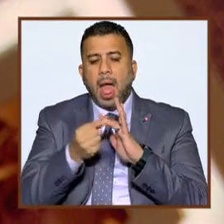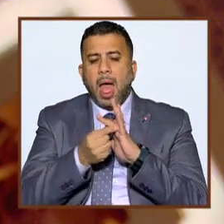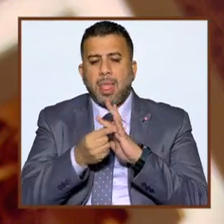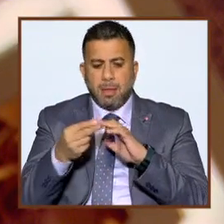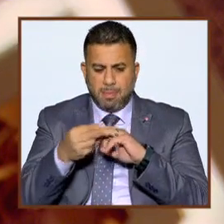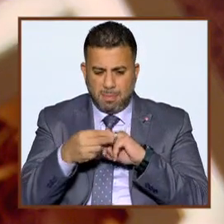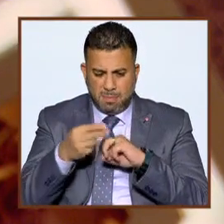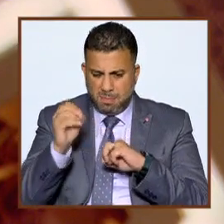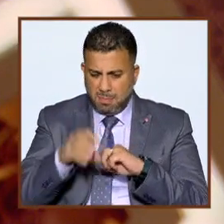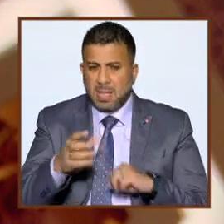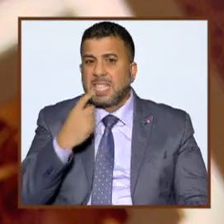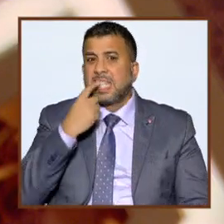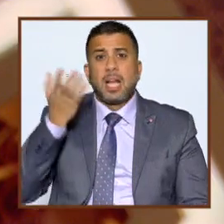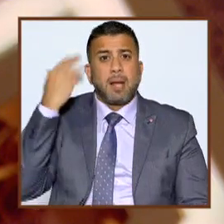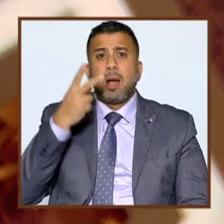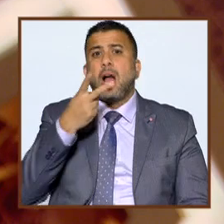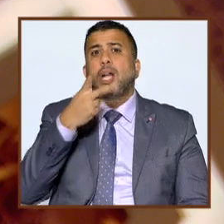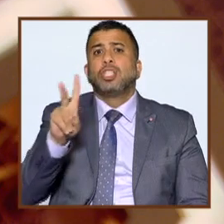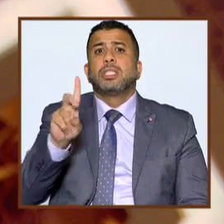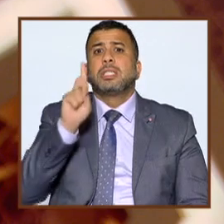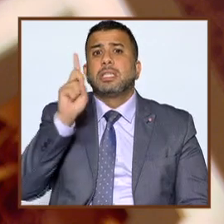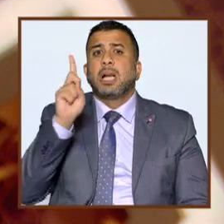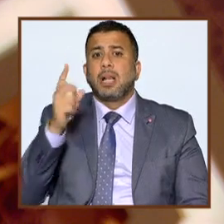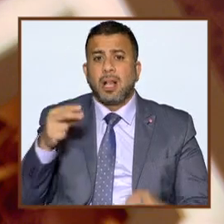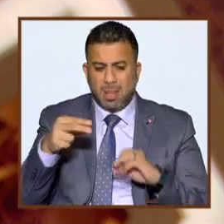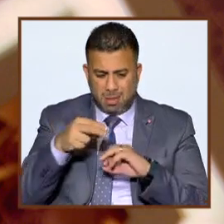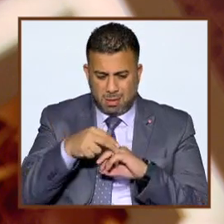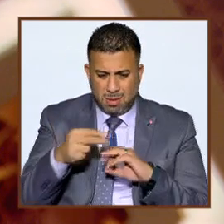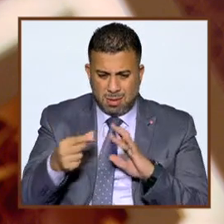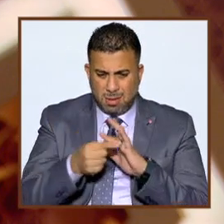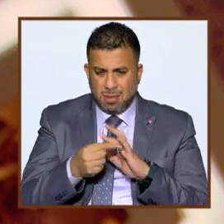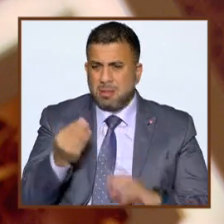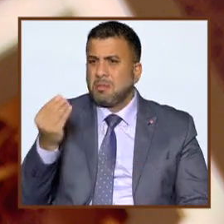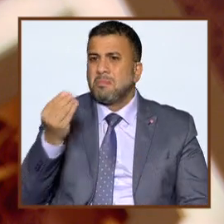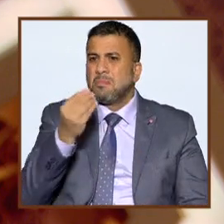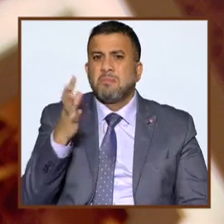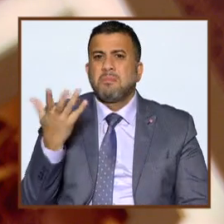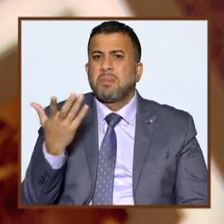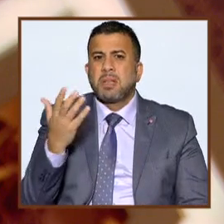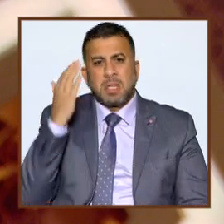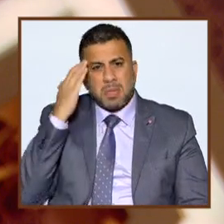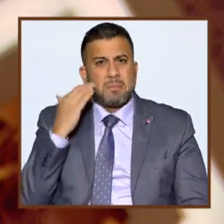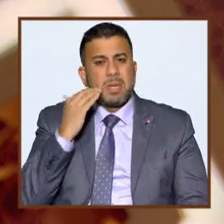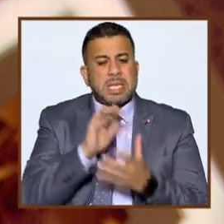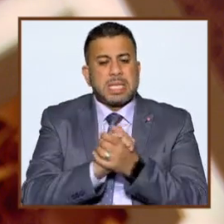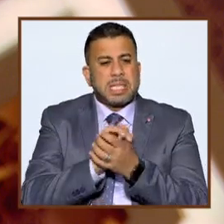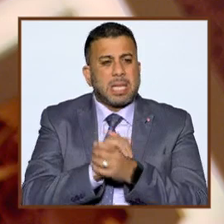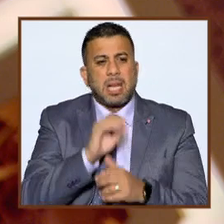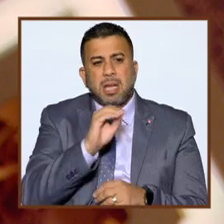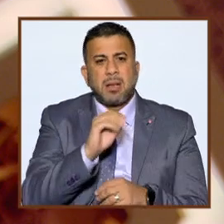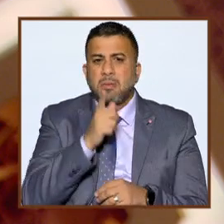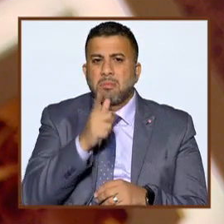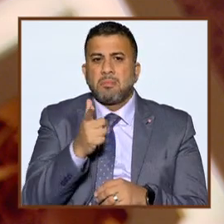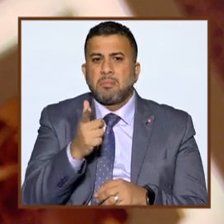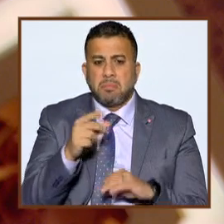هذا الكلام قديم من 20 سنة، تقول أنا يعني ما عندي قدرة أني أسأل، سألت وحدة بس فقط من صديقاتي